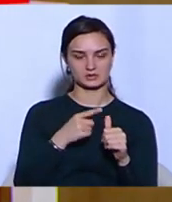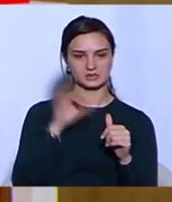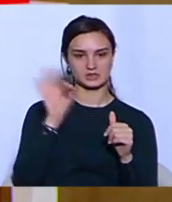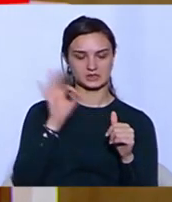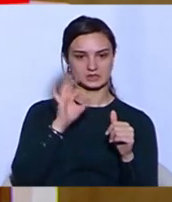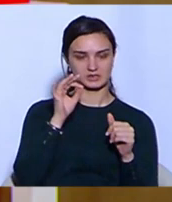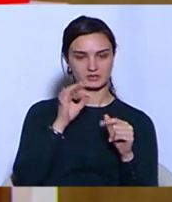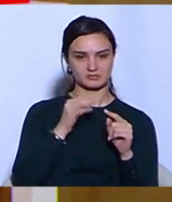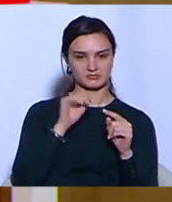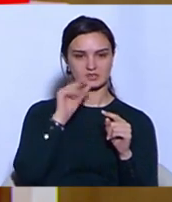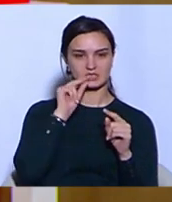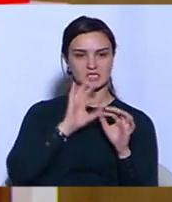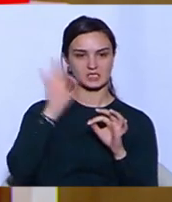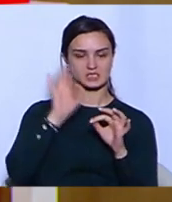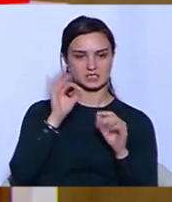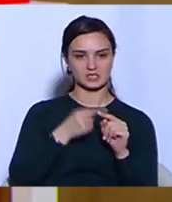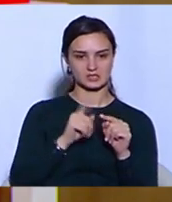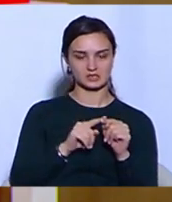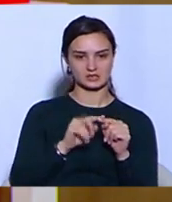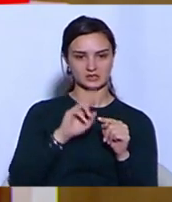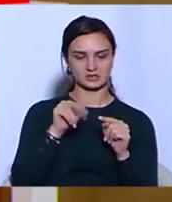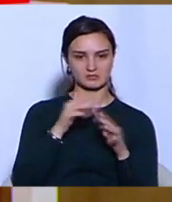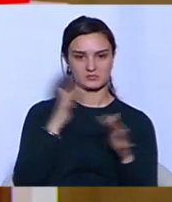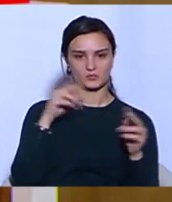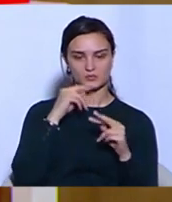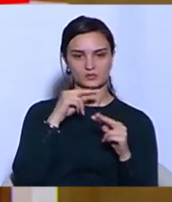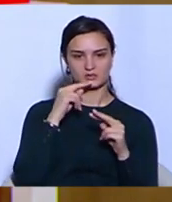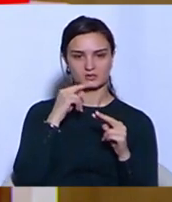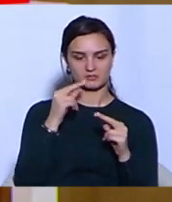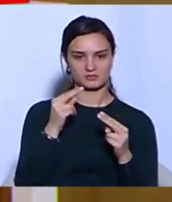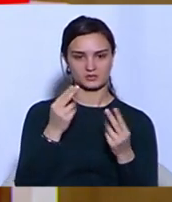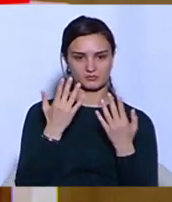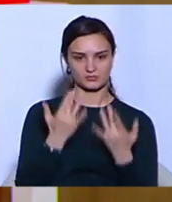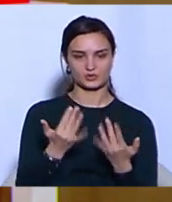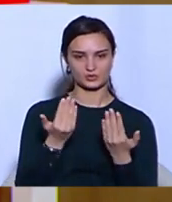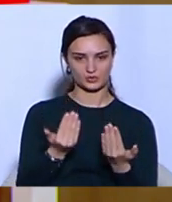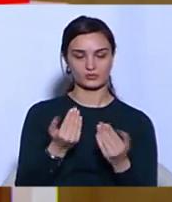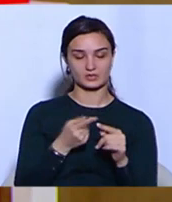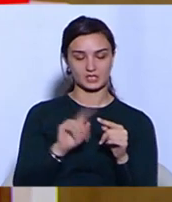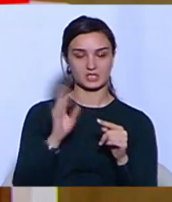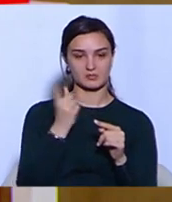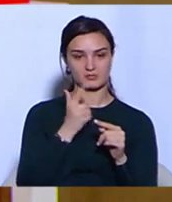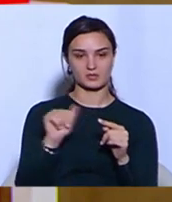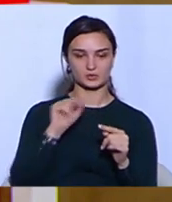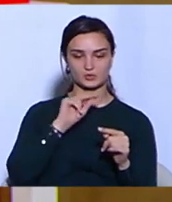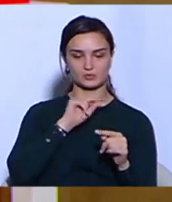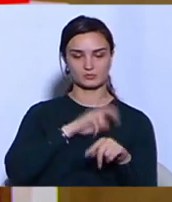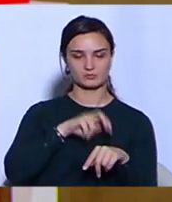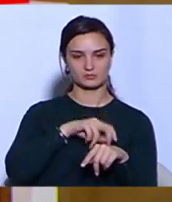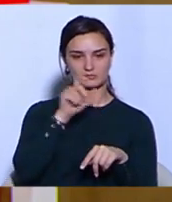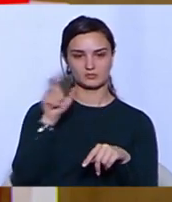სტატისტიკის სახით დამაფიქრებელია და კიდევ მეტ ყურადღებას მოითხოვს არა მარტო მეტ პერსონალისგან,